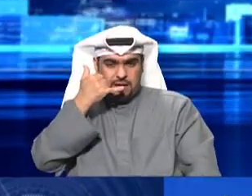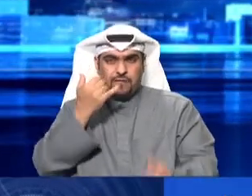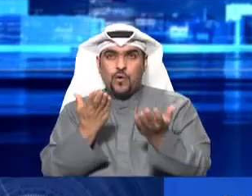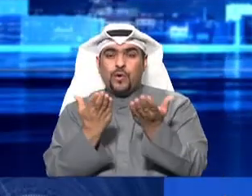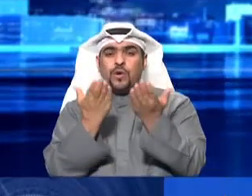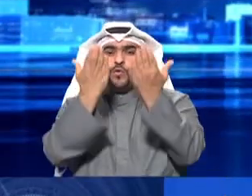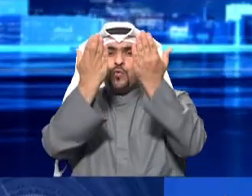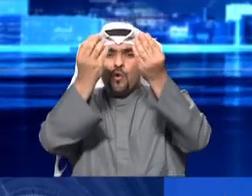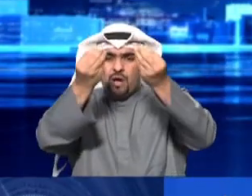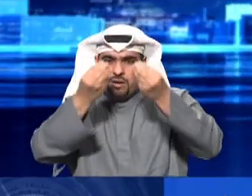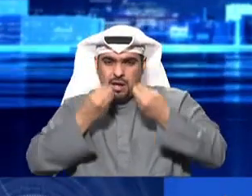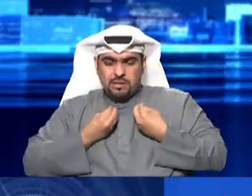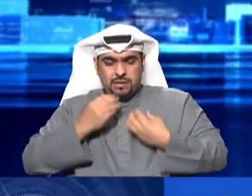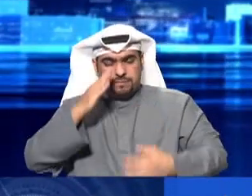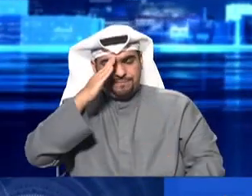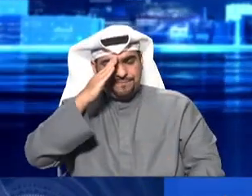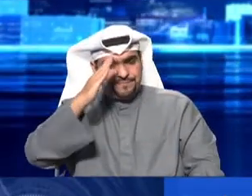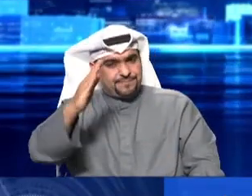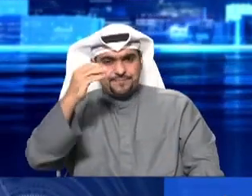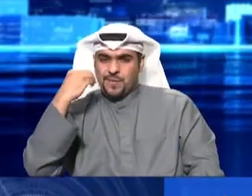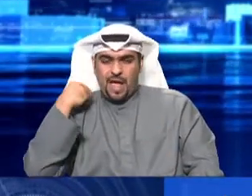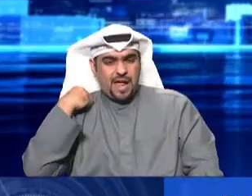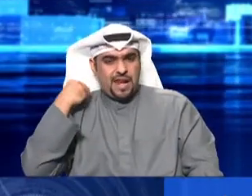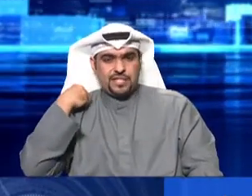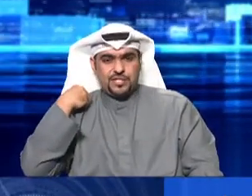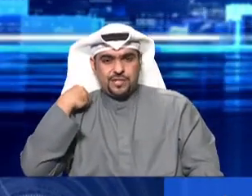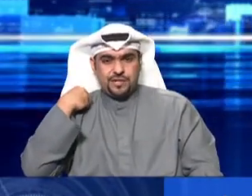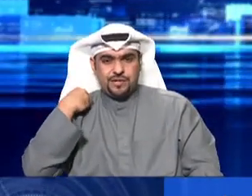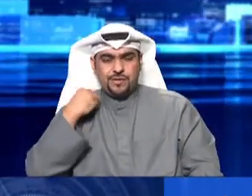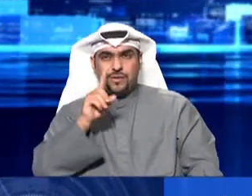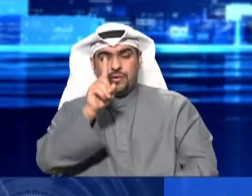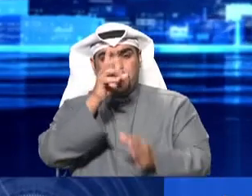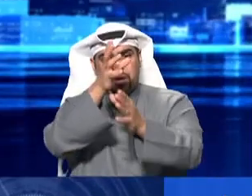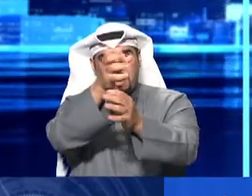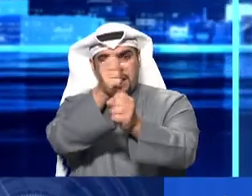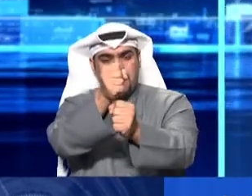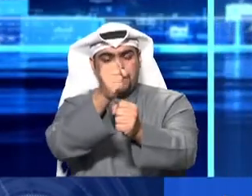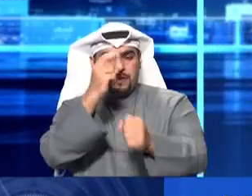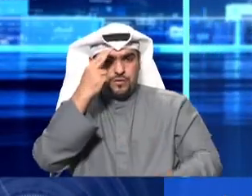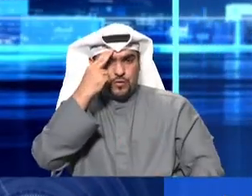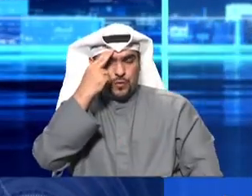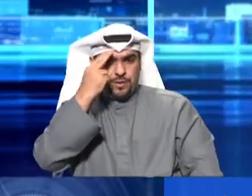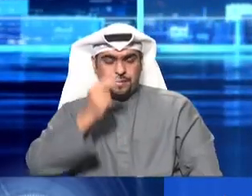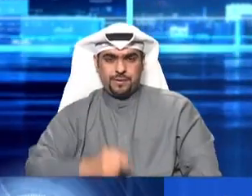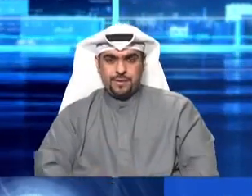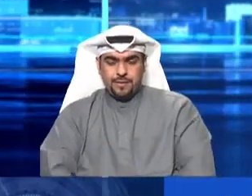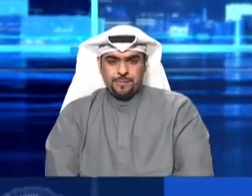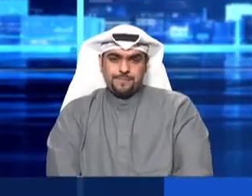راجيا من المولى عز وجل أن لا يريه مكروها بعزيز.